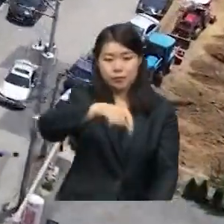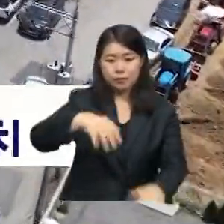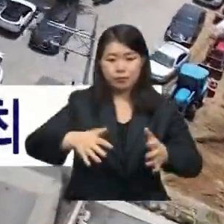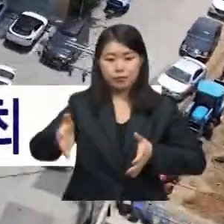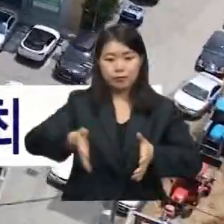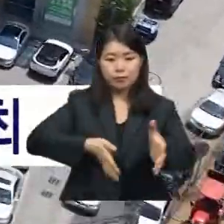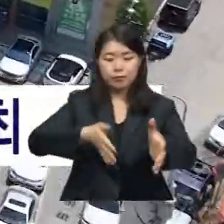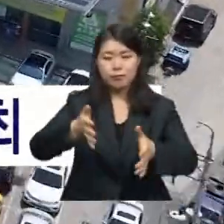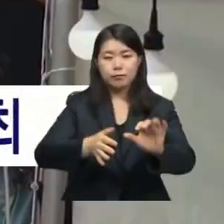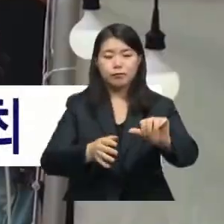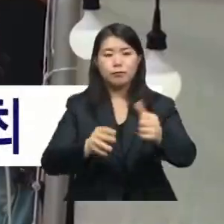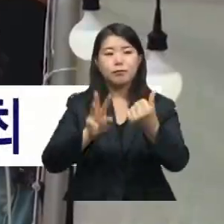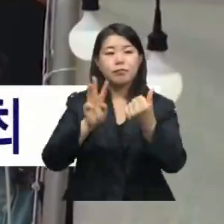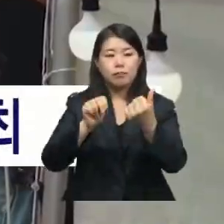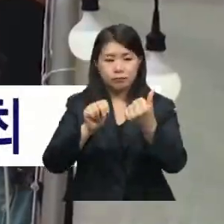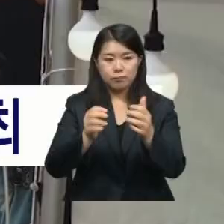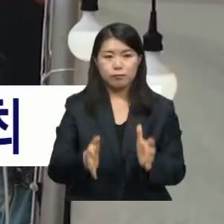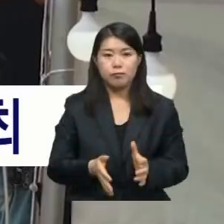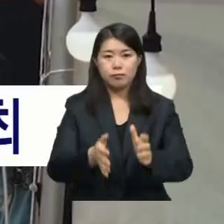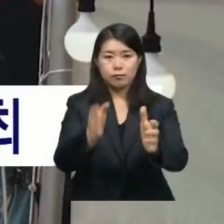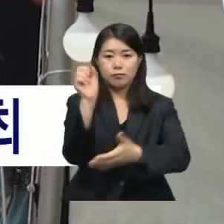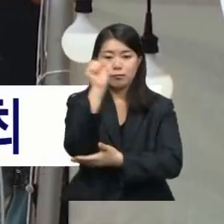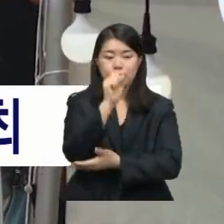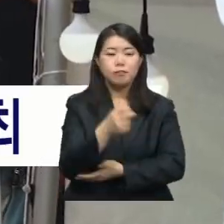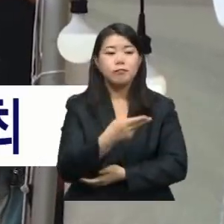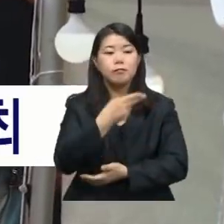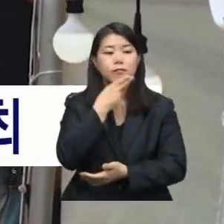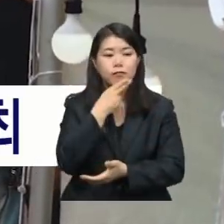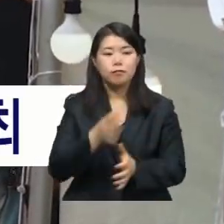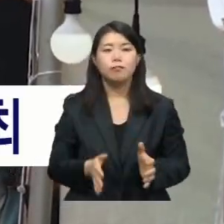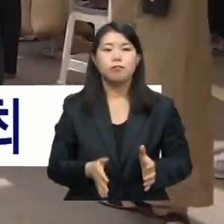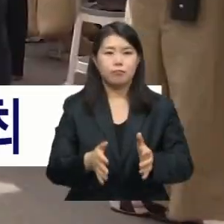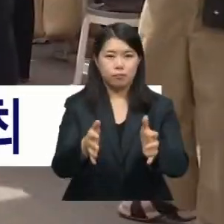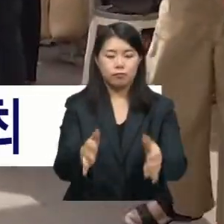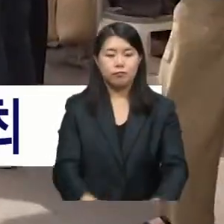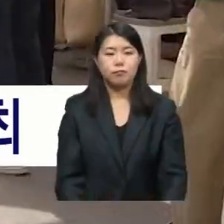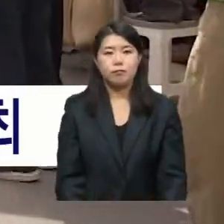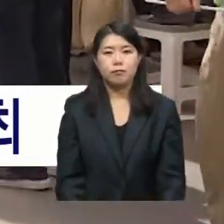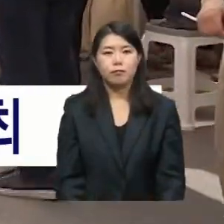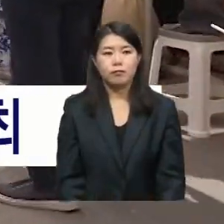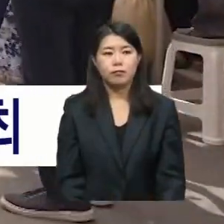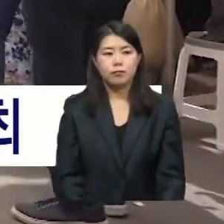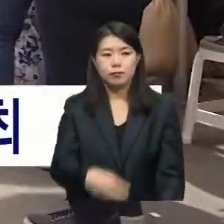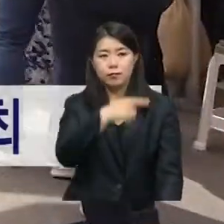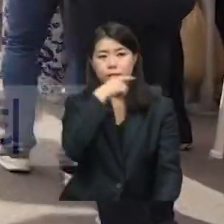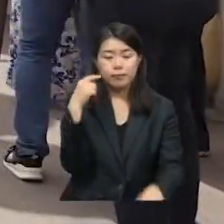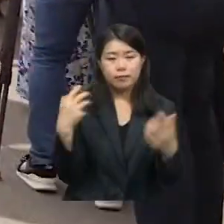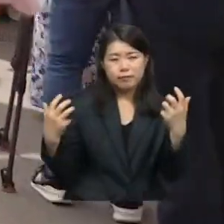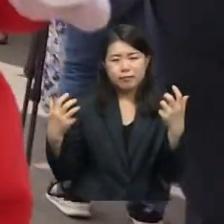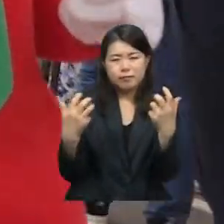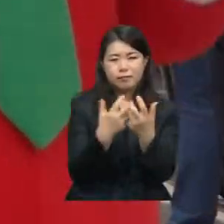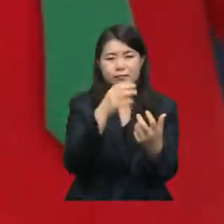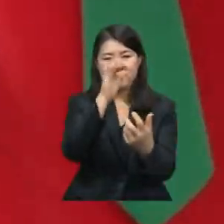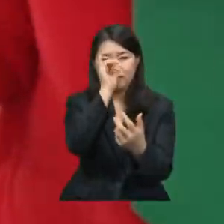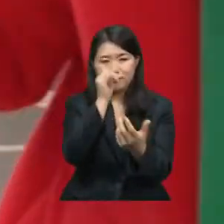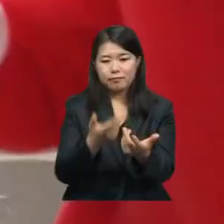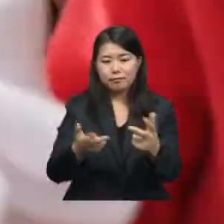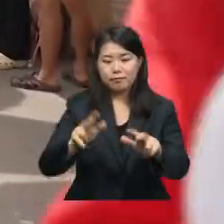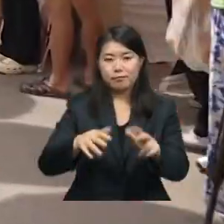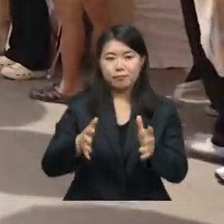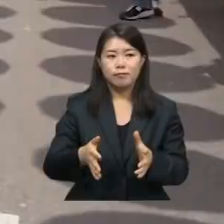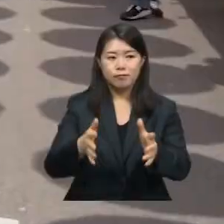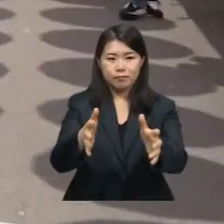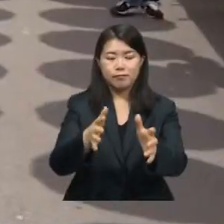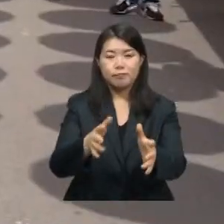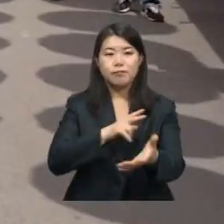차 없는 거리로 만들어 진행된 제22회 퇴촌 토마토 축제. 토마토로 붉게 물든 너른 고을 퇴촌